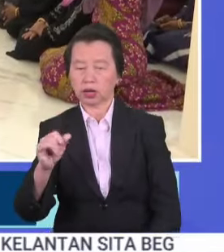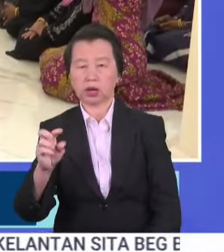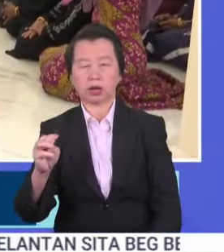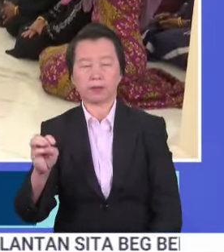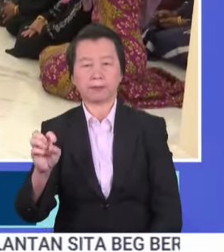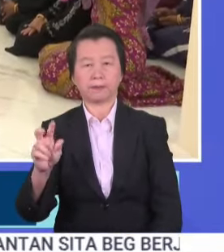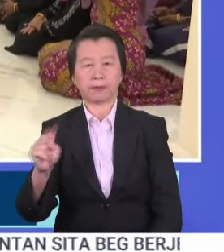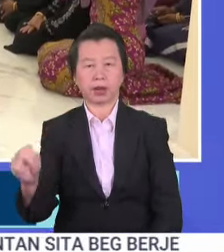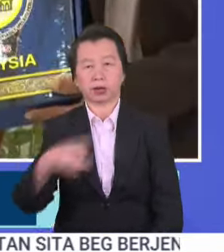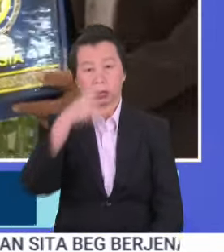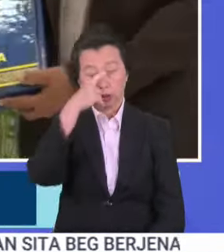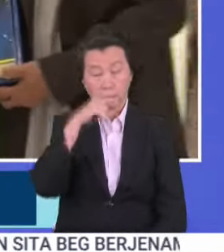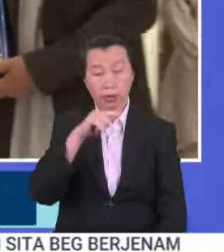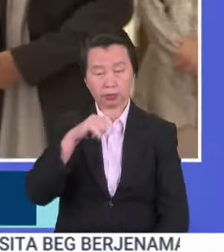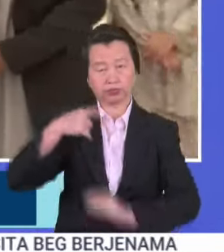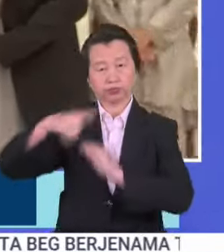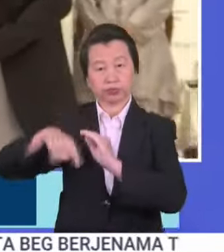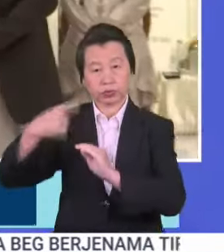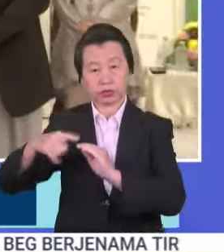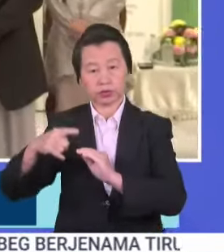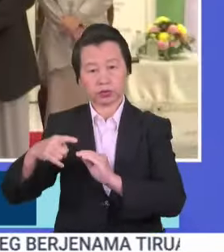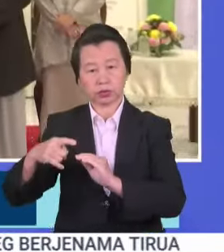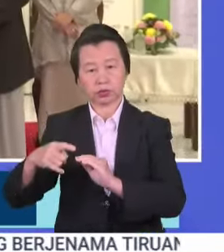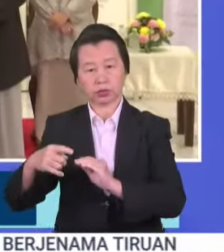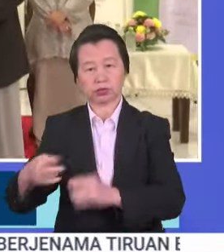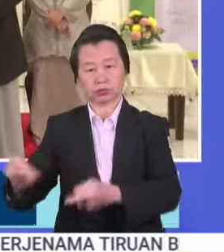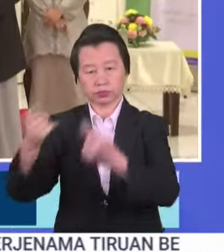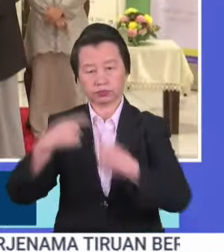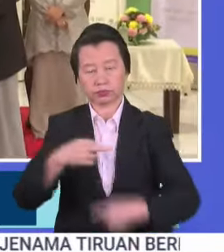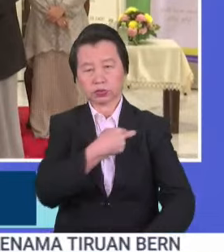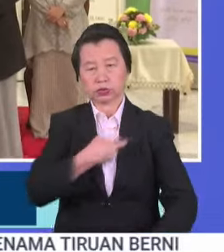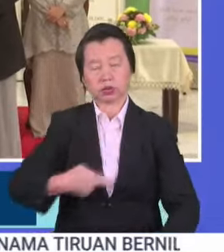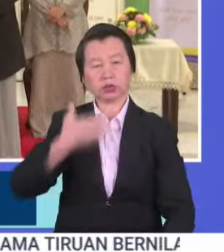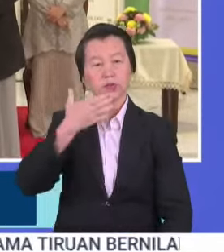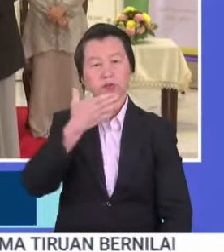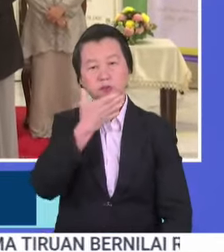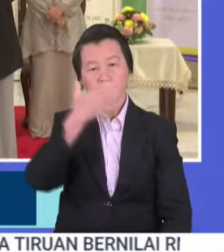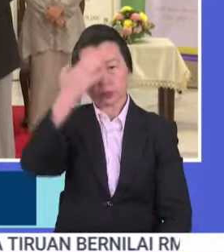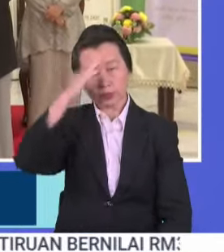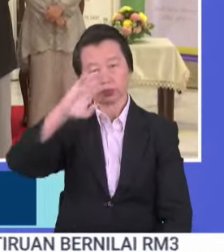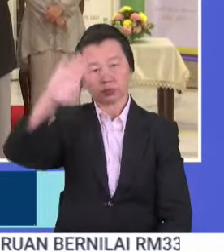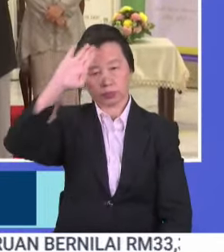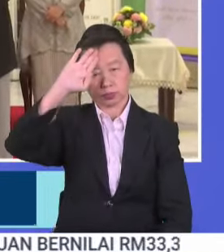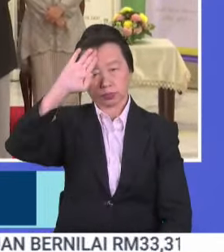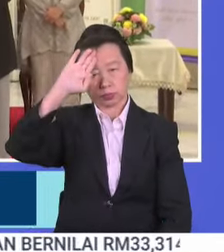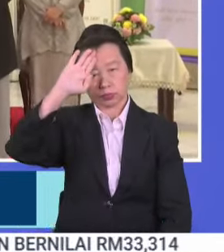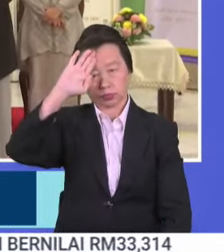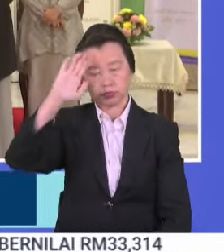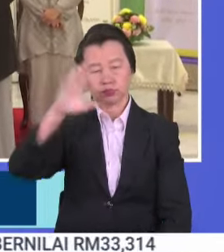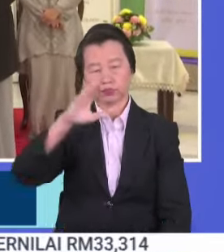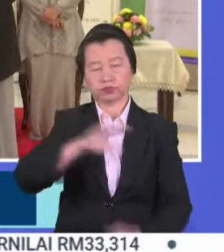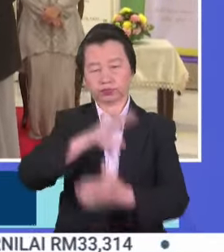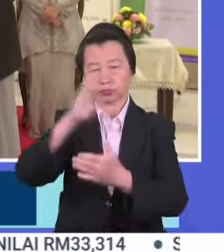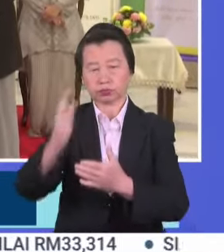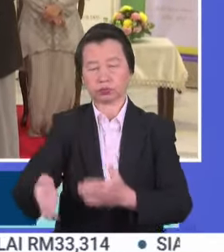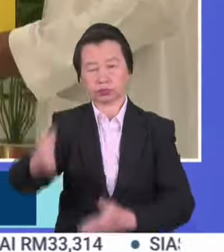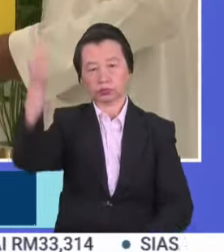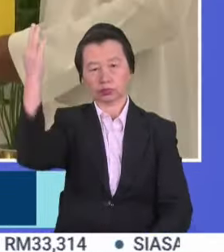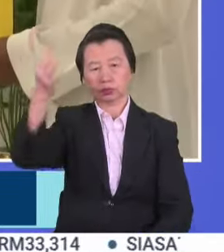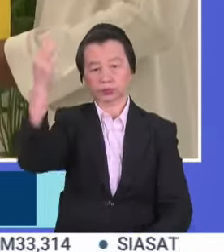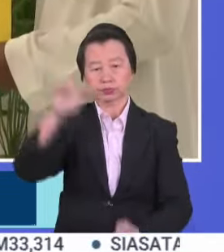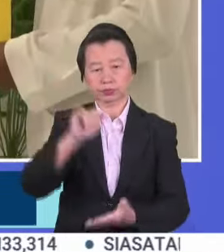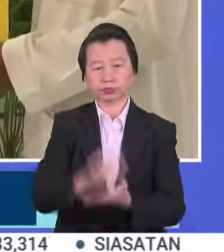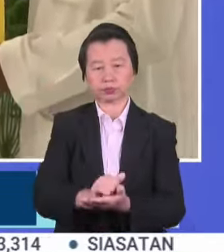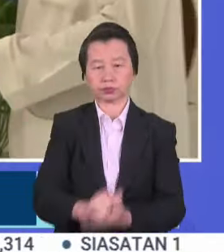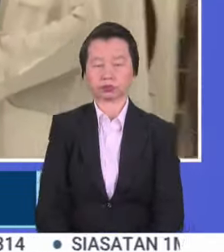Thailand. Berkenaan hadir Raja Muda Perlis Tuanku Syed Faizuddin Putra Jamalul Lail menyempurnakan forum